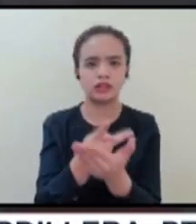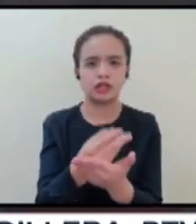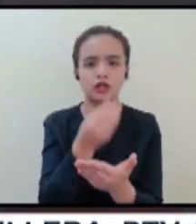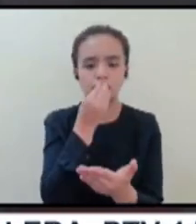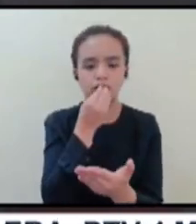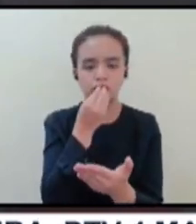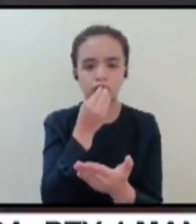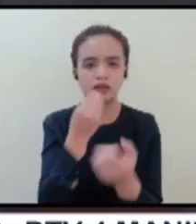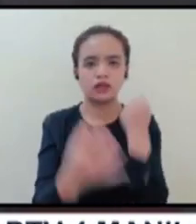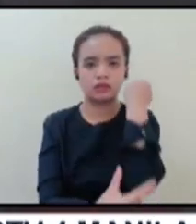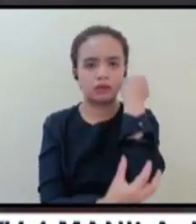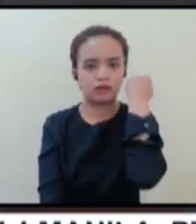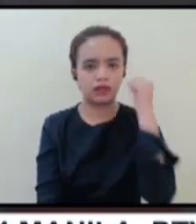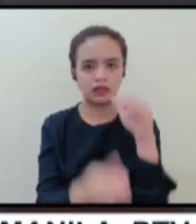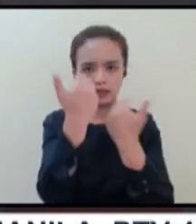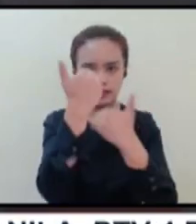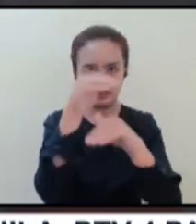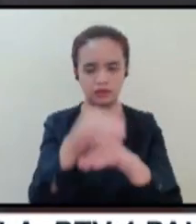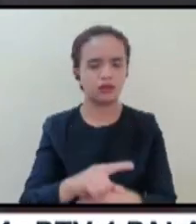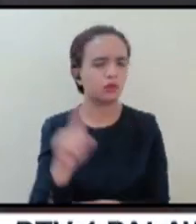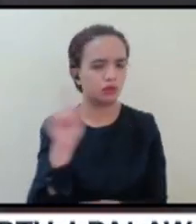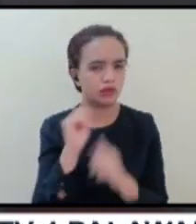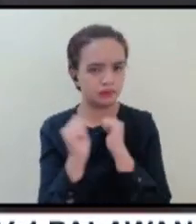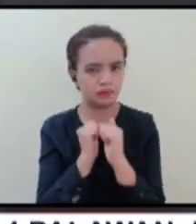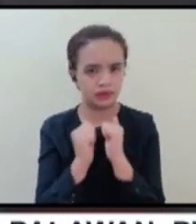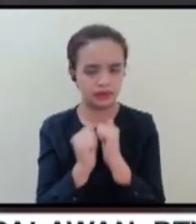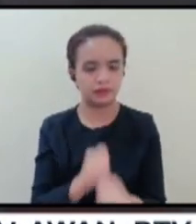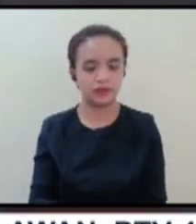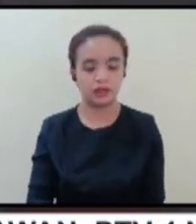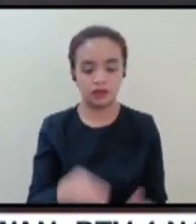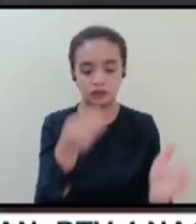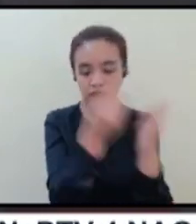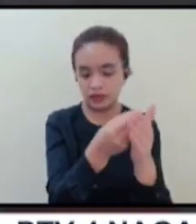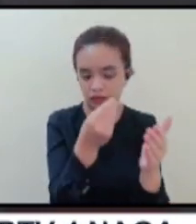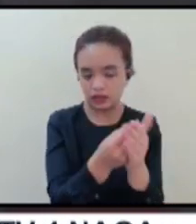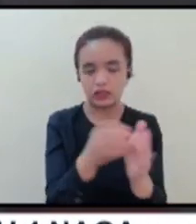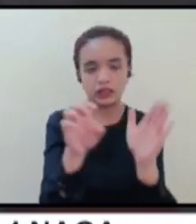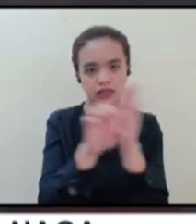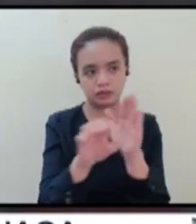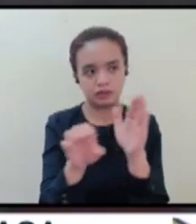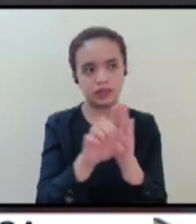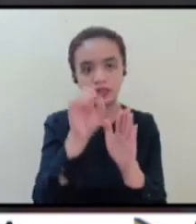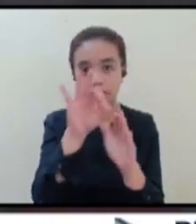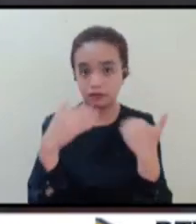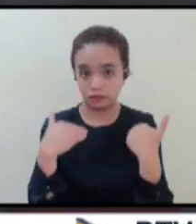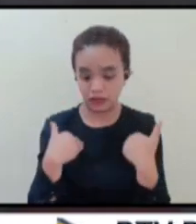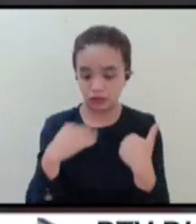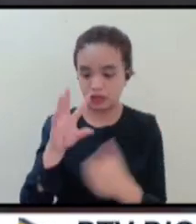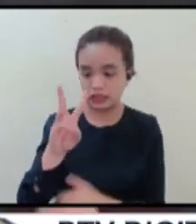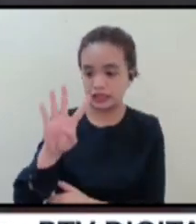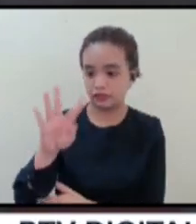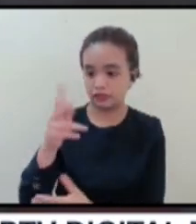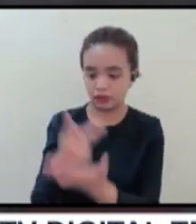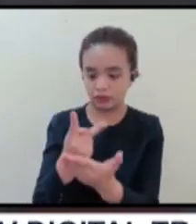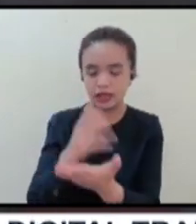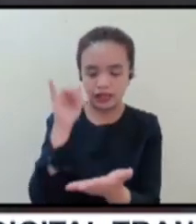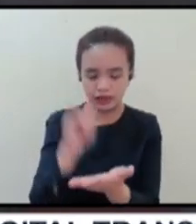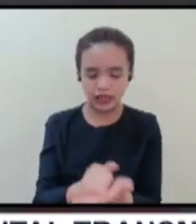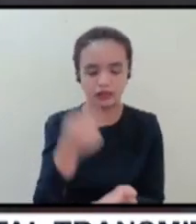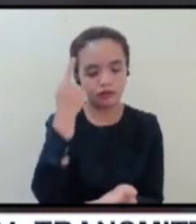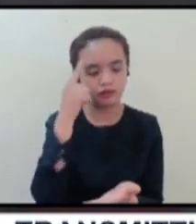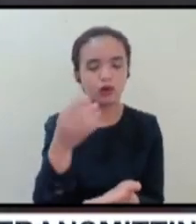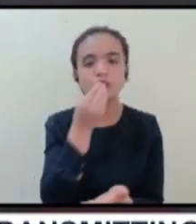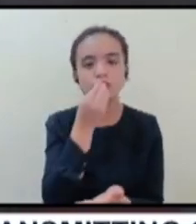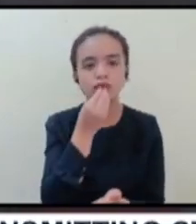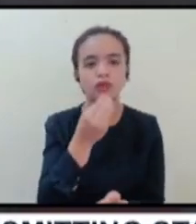poverty threshold? Ang ibig sabihin nito, ito yung pera na kapag meron ka nito, ito ang panggastos mong pangkain